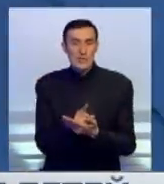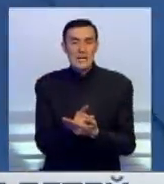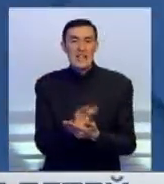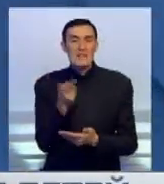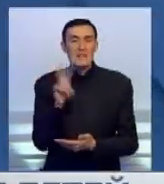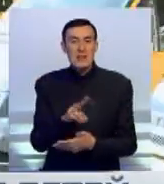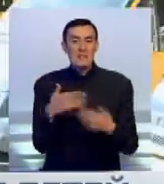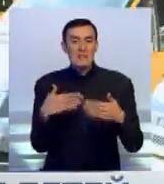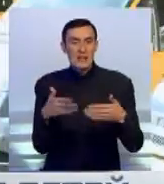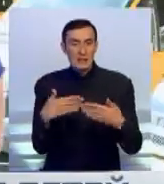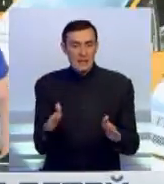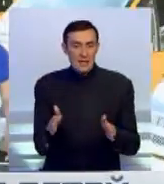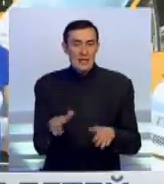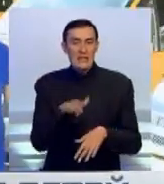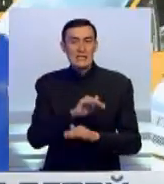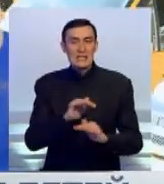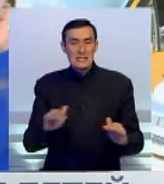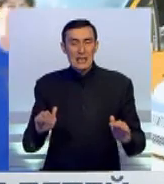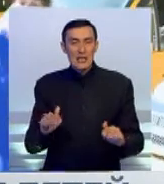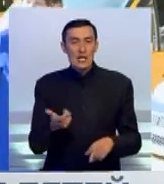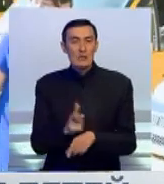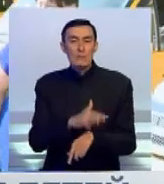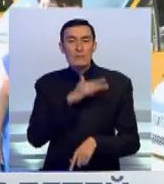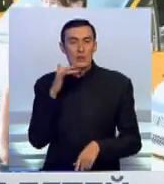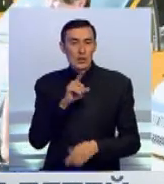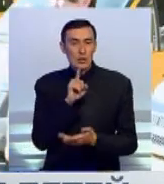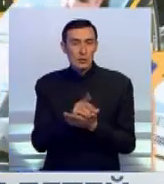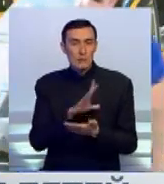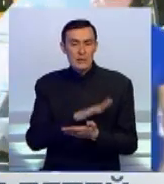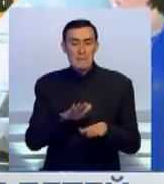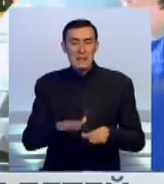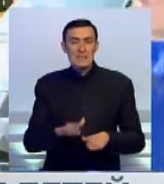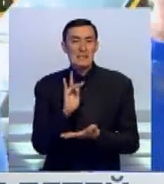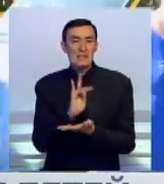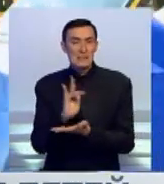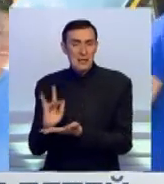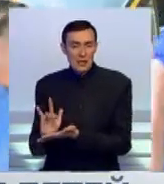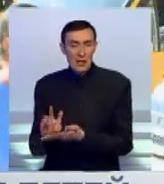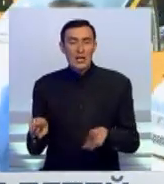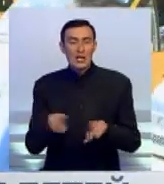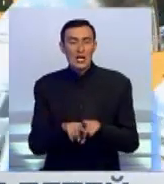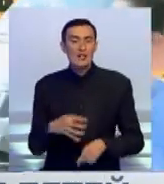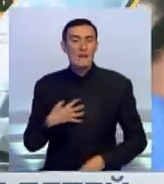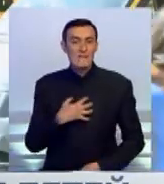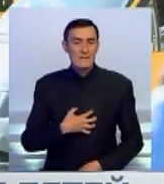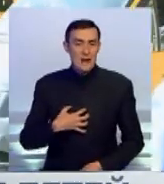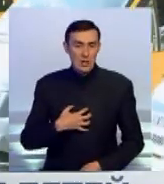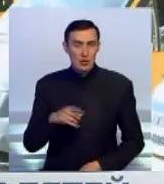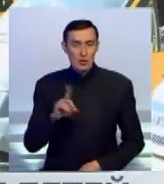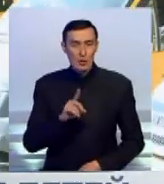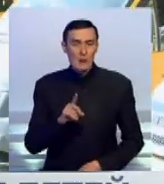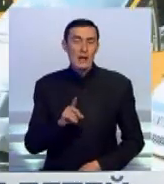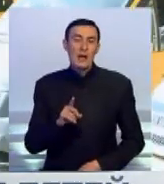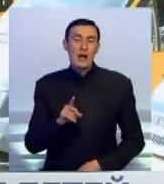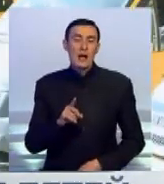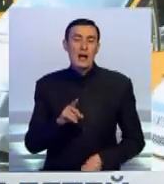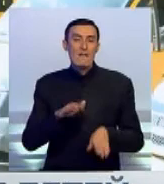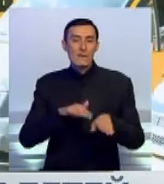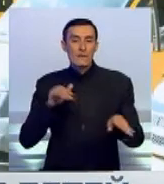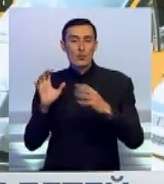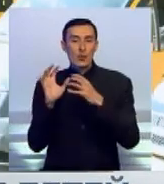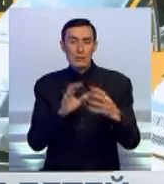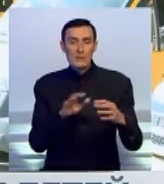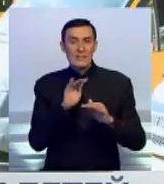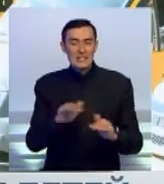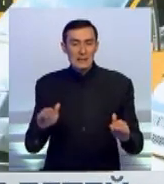2 дверей. Количество детей в них не должно превышать количество посадочных мест. Еще одно важное условие – колонны из 2 и более